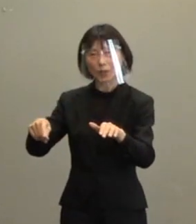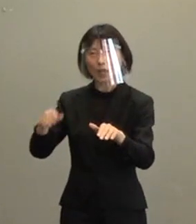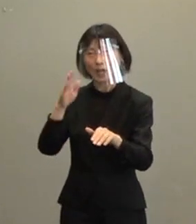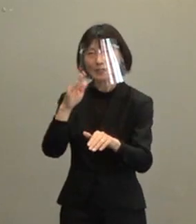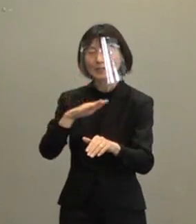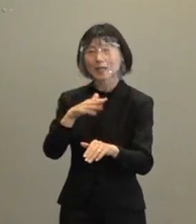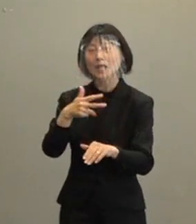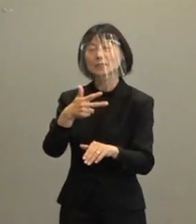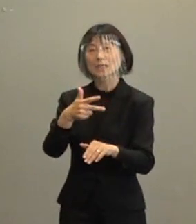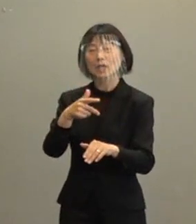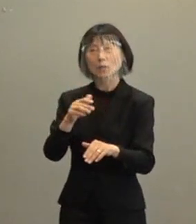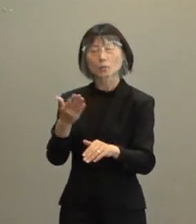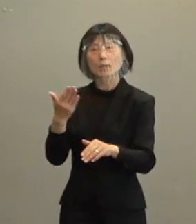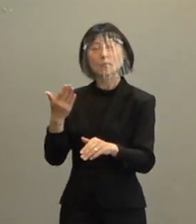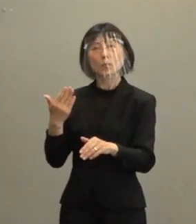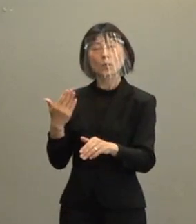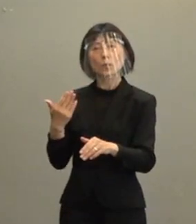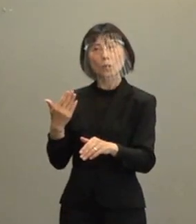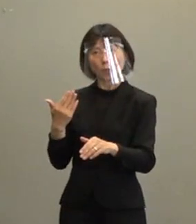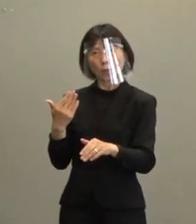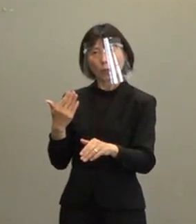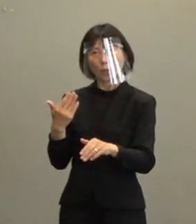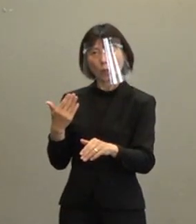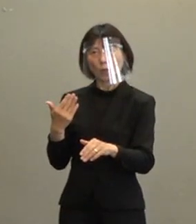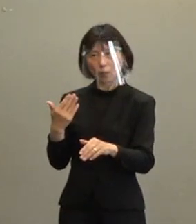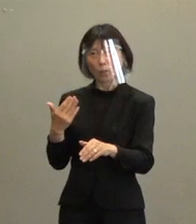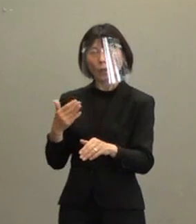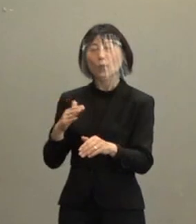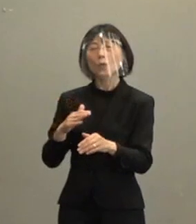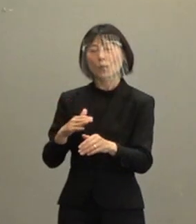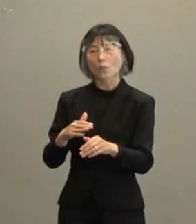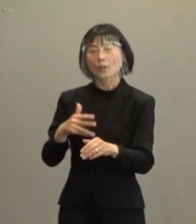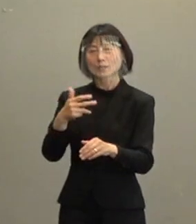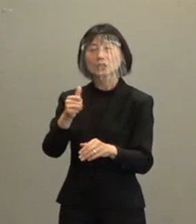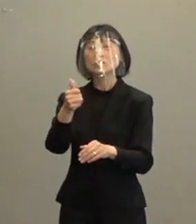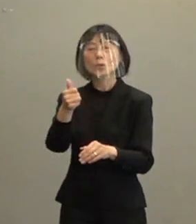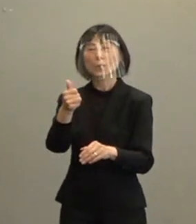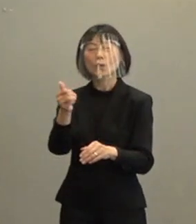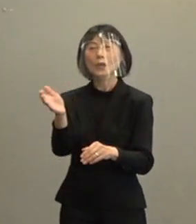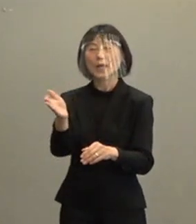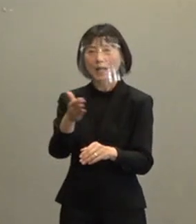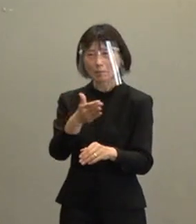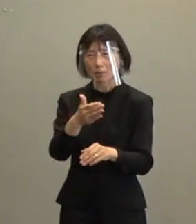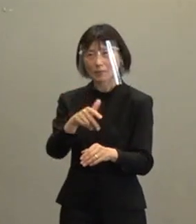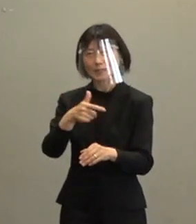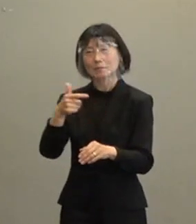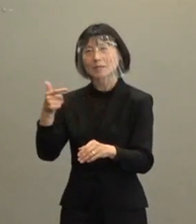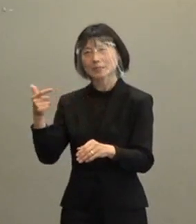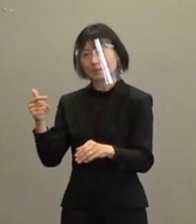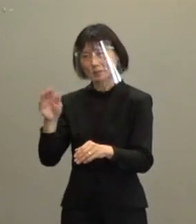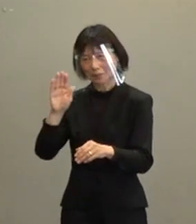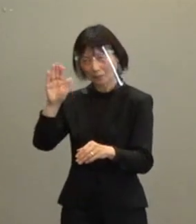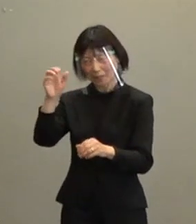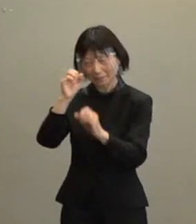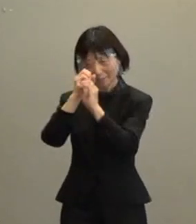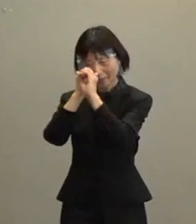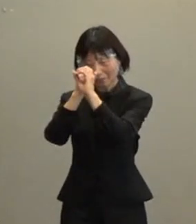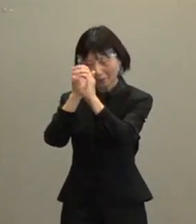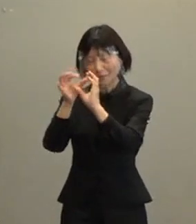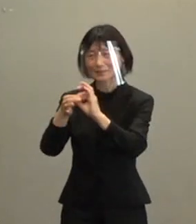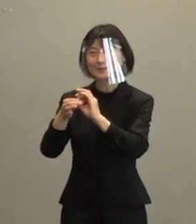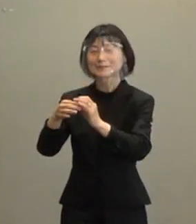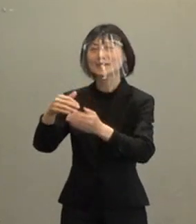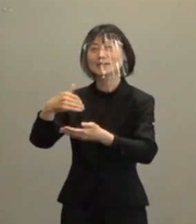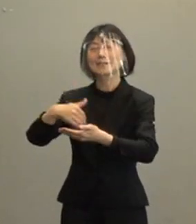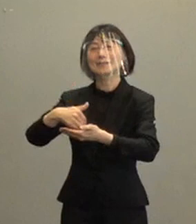んがこの前も小出市長などからもですね、そうしたさまざまな将来に展望についてお聞かせをい